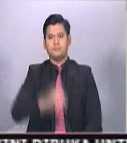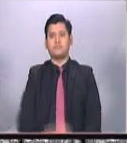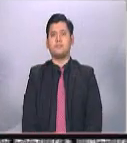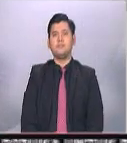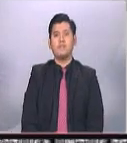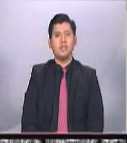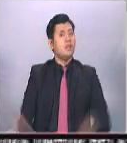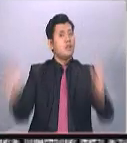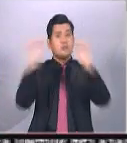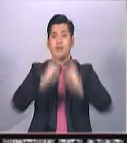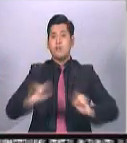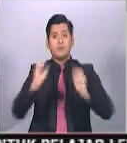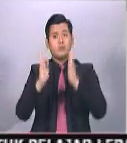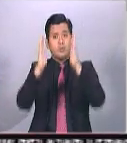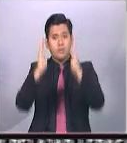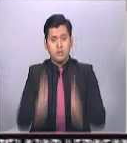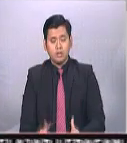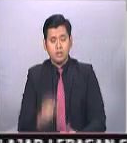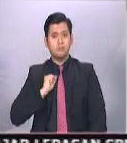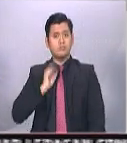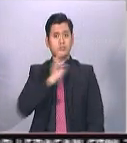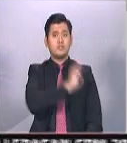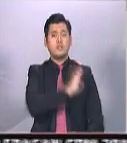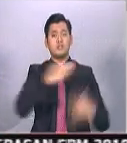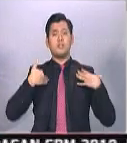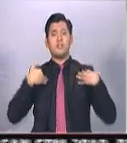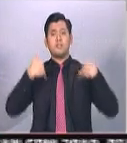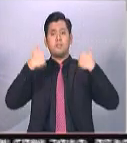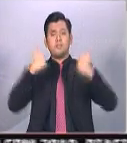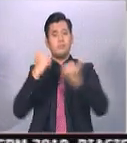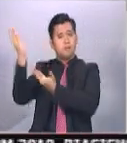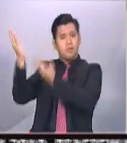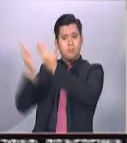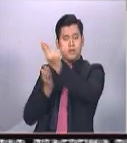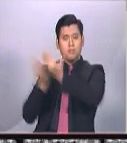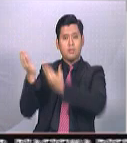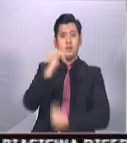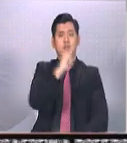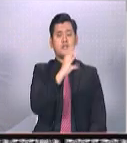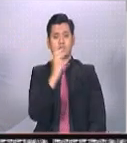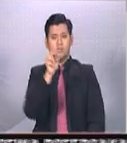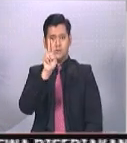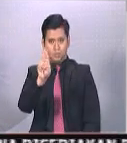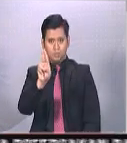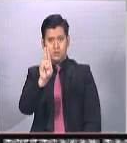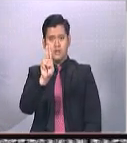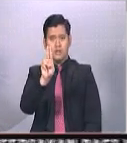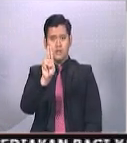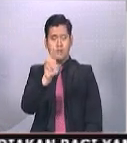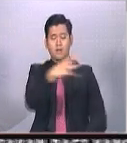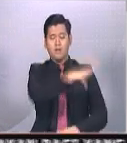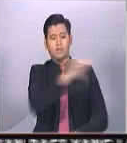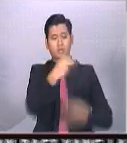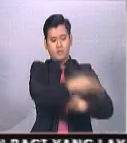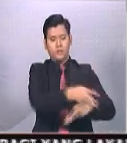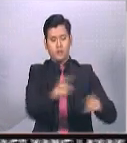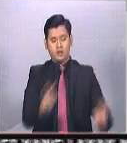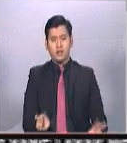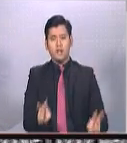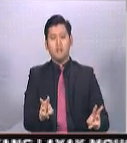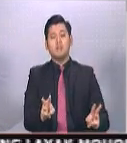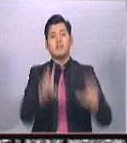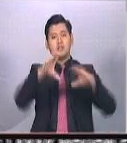sementara itu tiada seorang pun kakitangan kesihatan yang sedang berkhidmat di unit rawatan rapi Icu dan Ward yang menerima kes